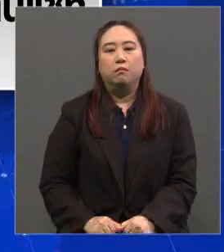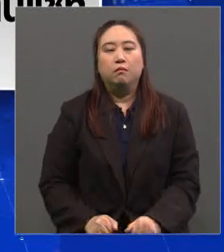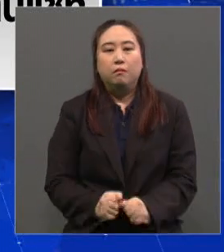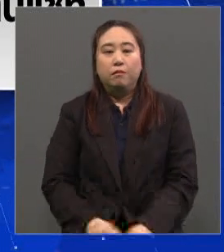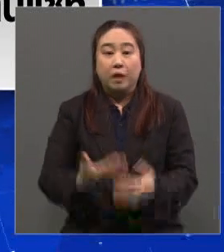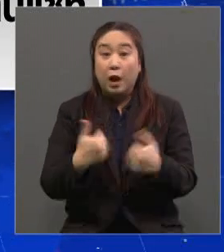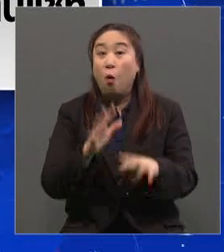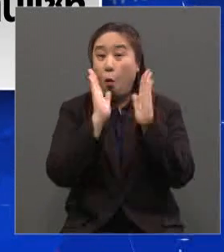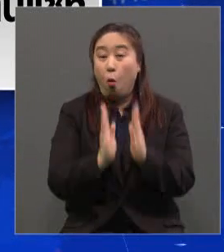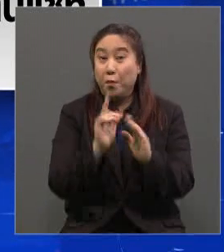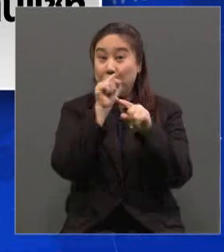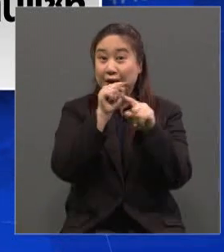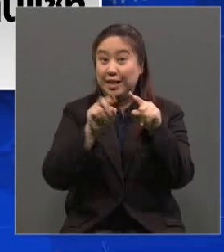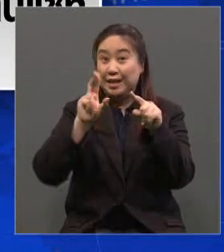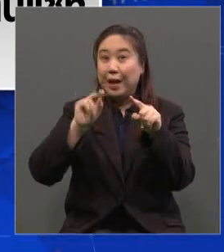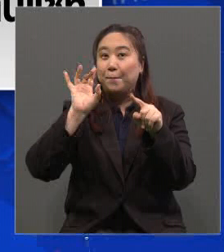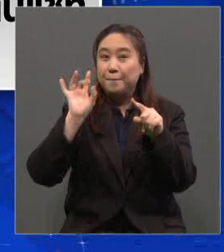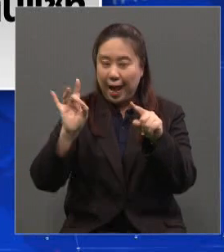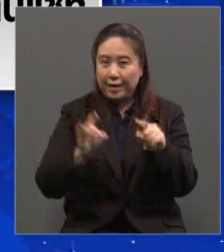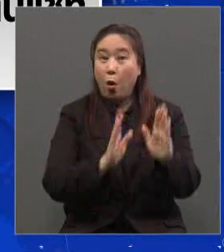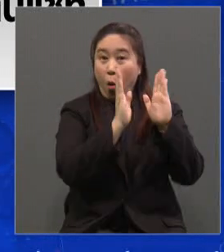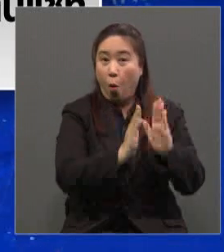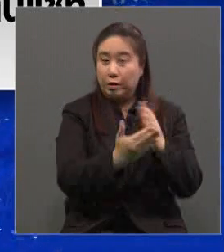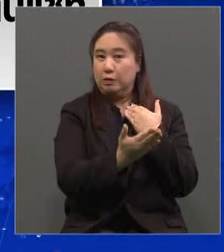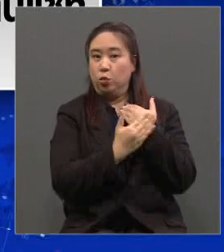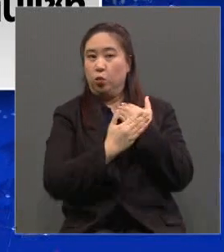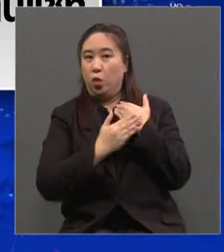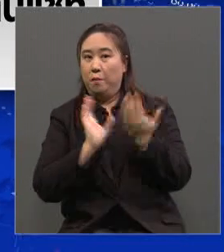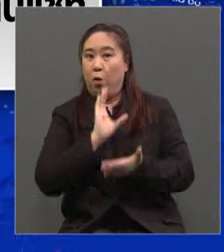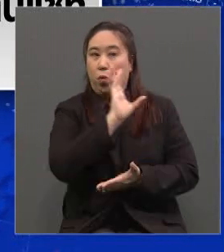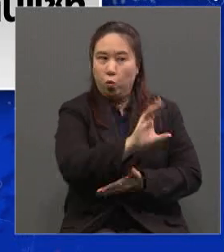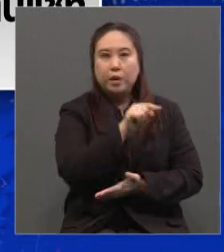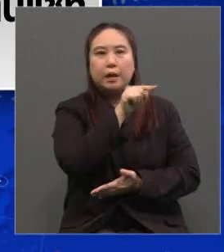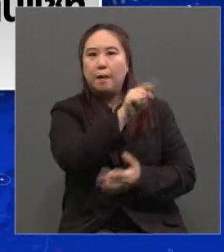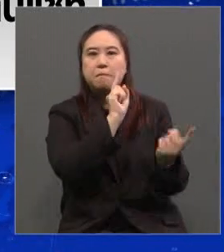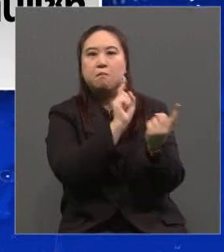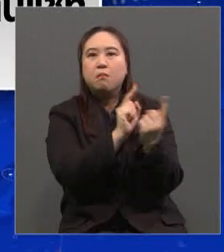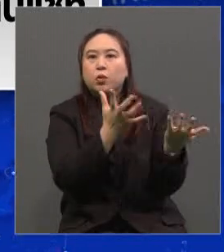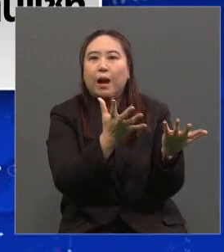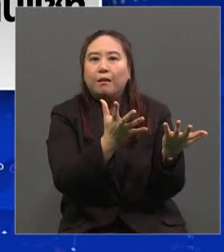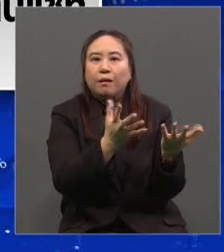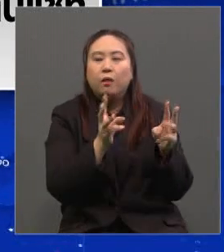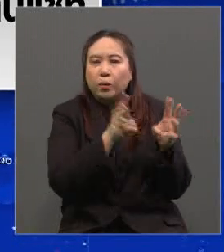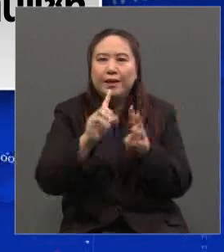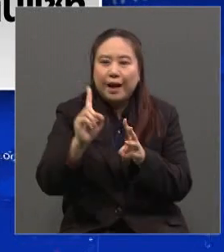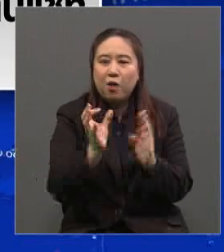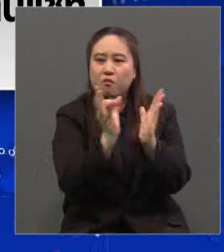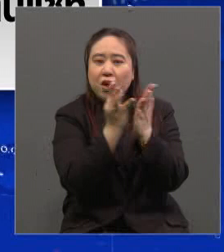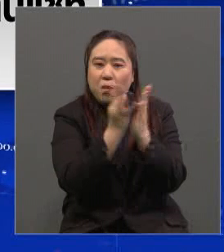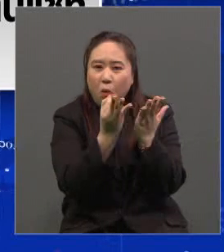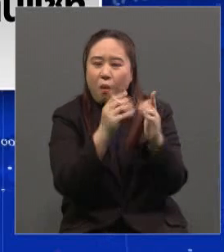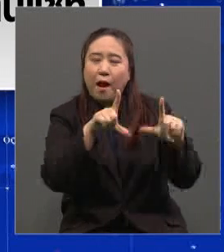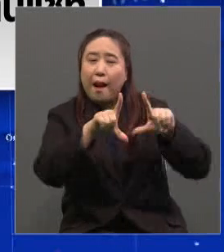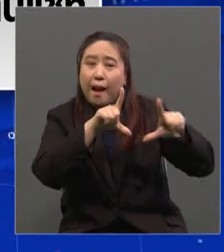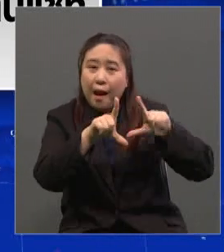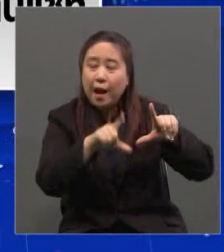ใหญ่ 38% ไม่รู้จักตัวผู้แนะนำให้ลงทุนค่ะเพราะว่าสมัครลงทุนผ่านทางสื่อโซเชียลมีเดีย